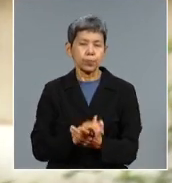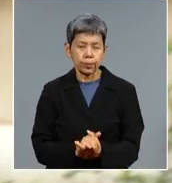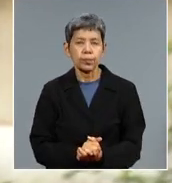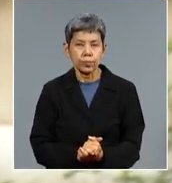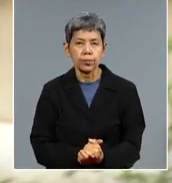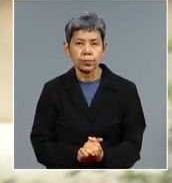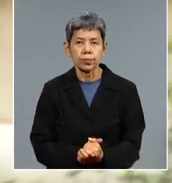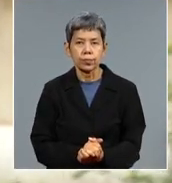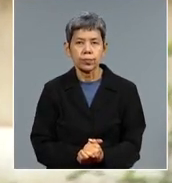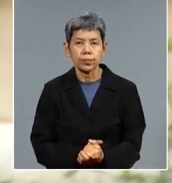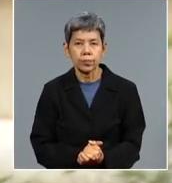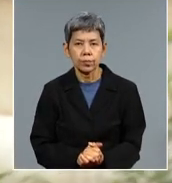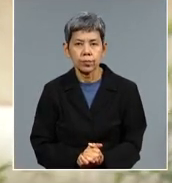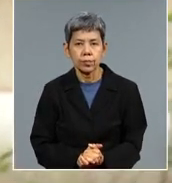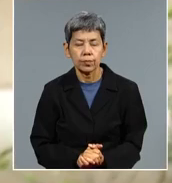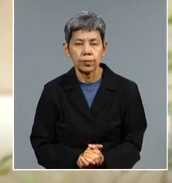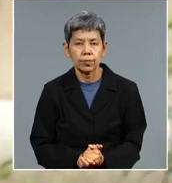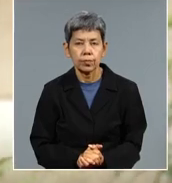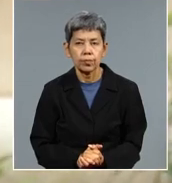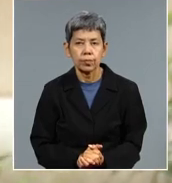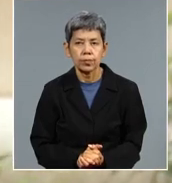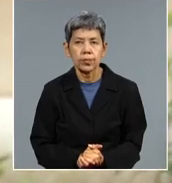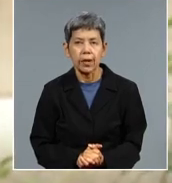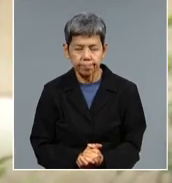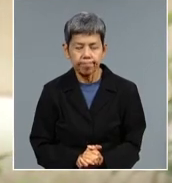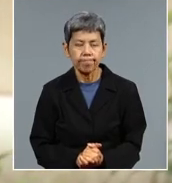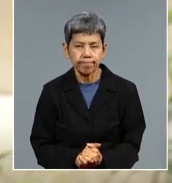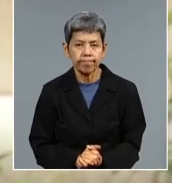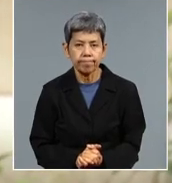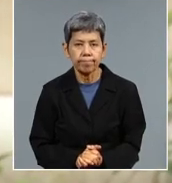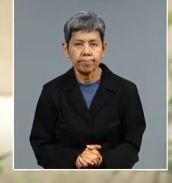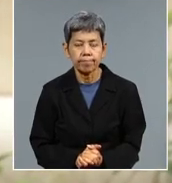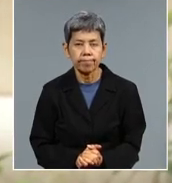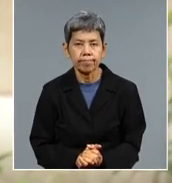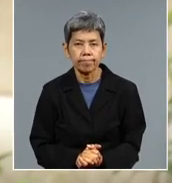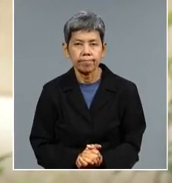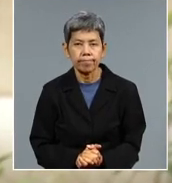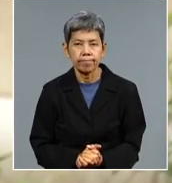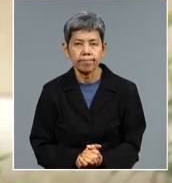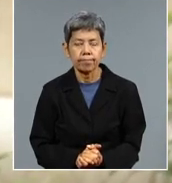ครับเอาละครับ